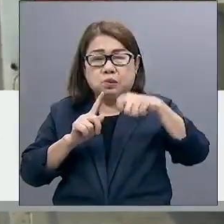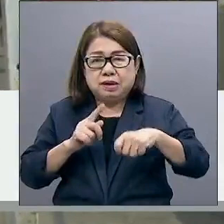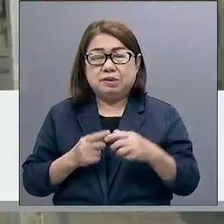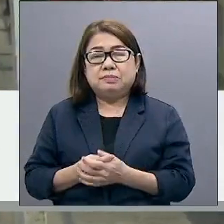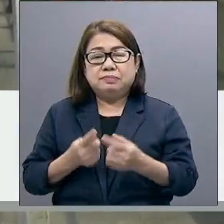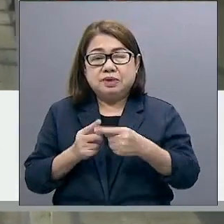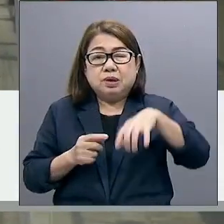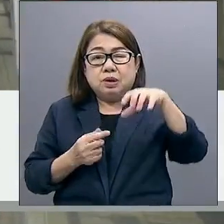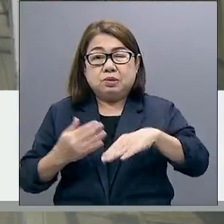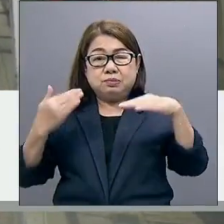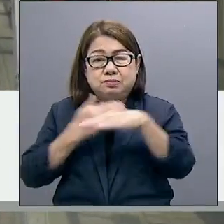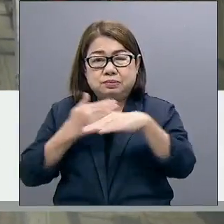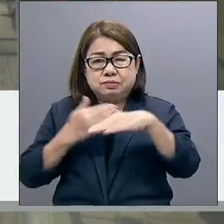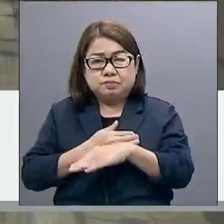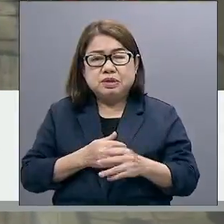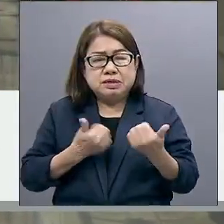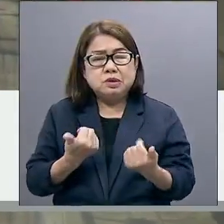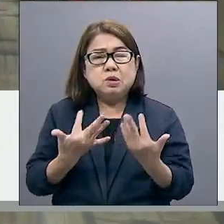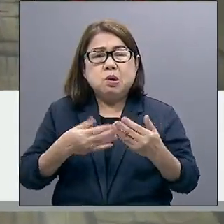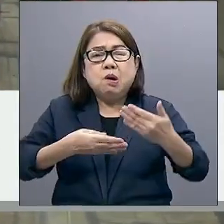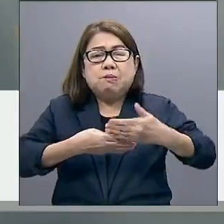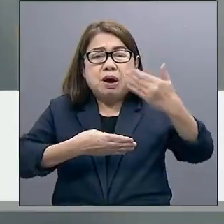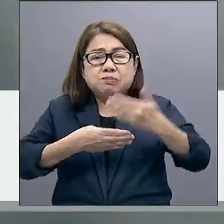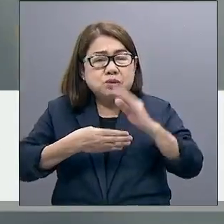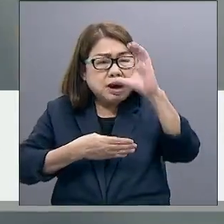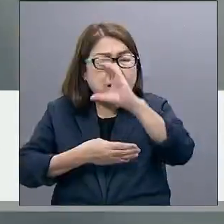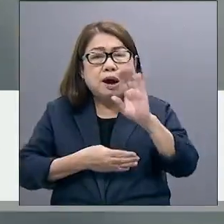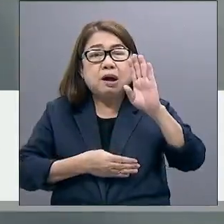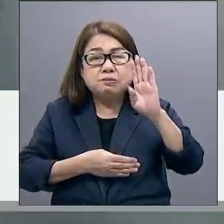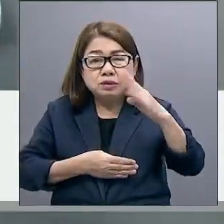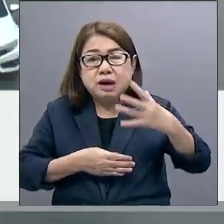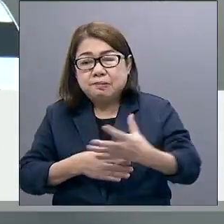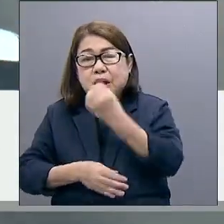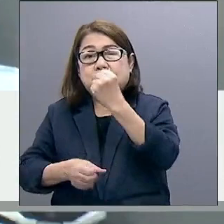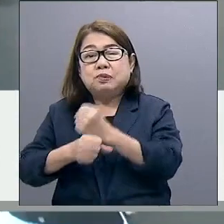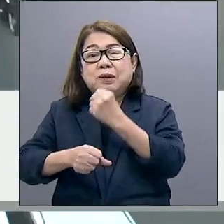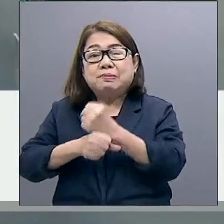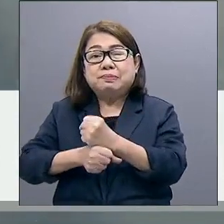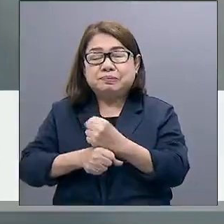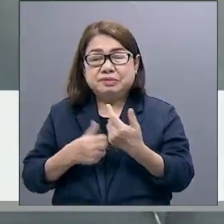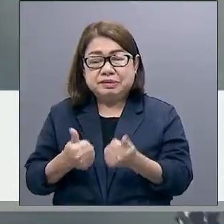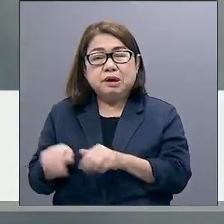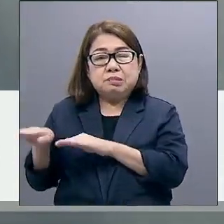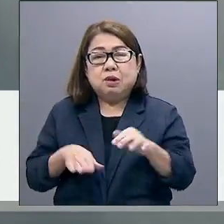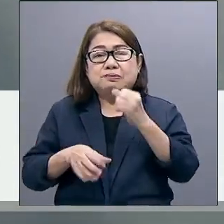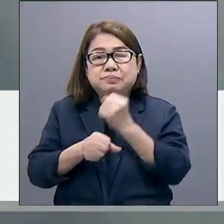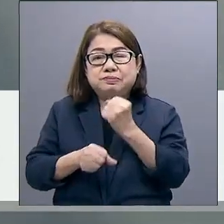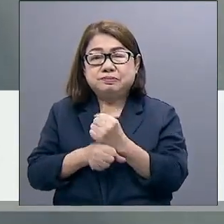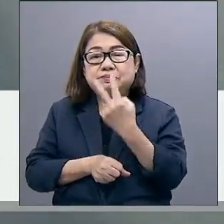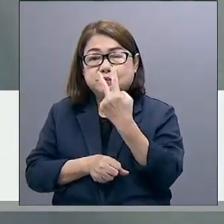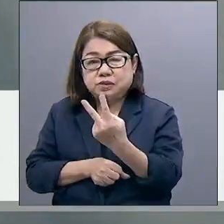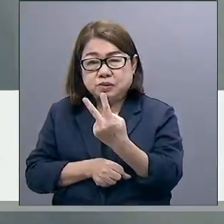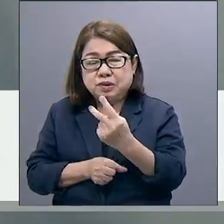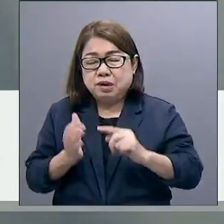ทางหลวงอยู่ระหว่างประมูลหาผู้รับเหมาเพื่อดำเนินการก่อสร้างและเตรียมดำเนินการก่อสร้างพร้อมกันทั้ง2แห่งภายใน